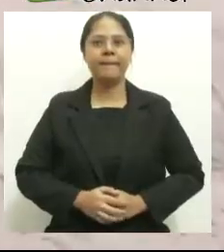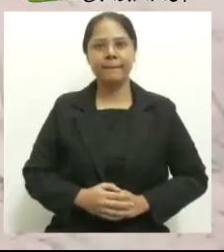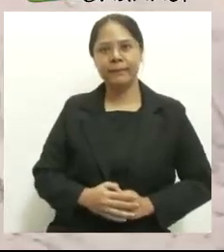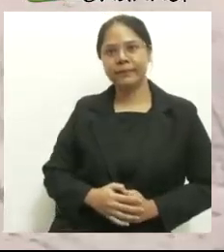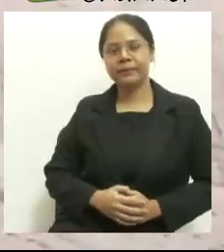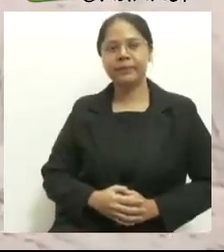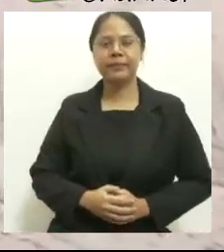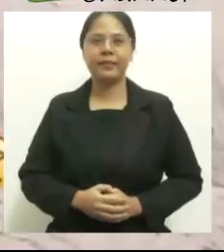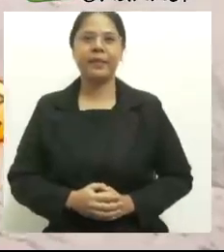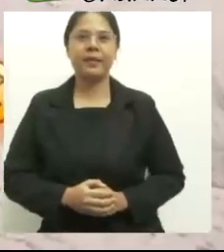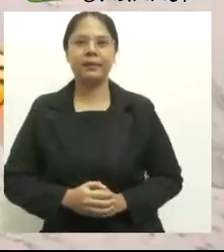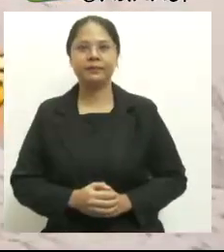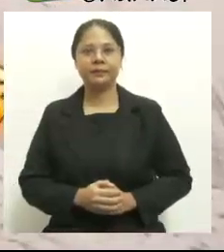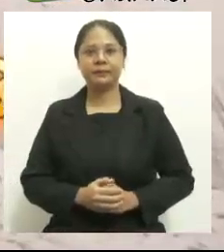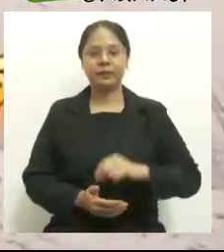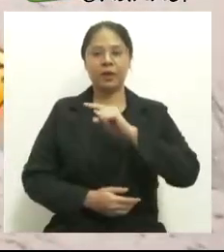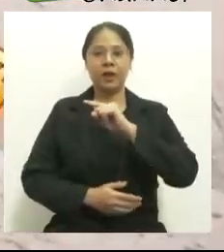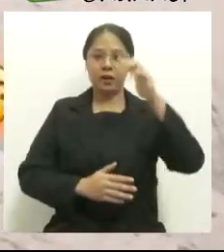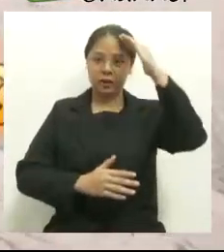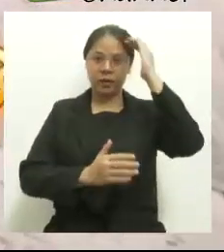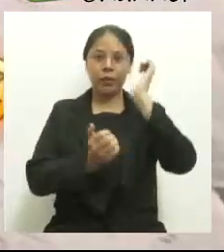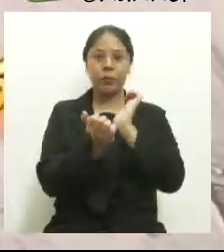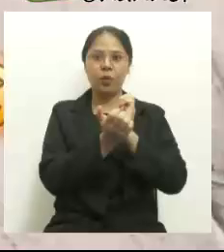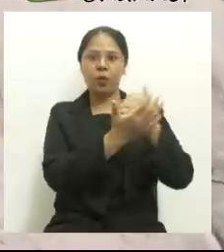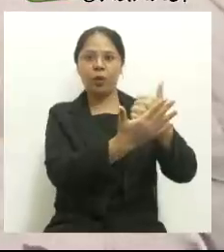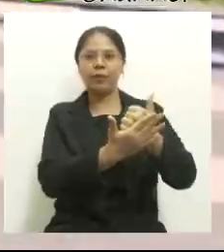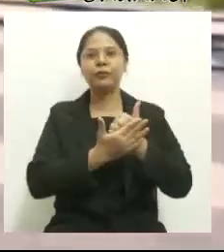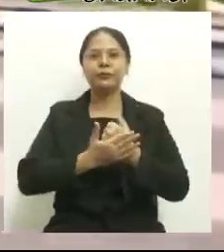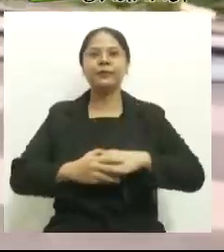ลำดับต่อไปเราให้เจ้าหน้าที่ตำรวจมาระงับเหตุค่ะ